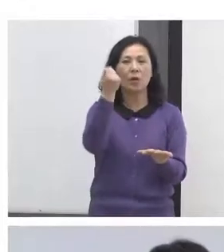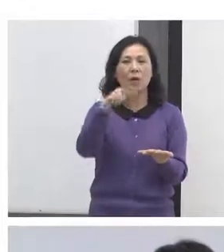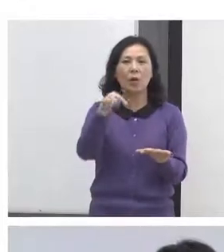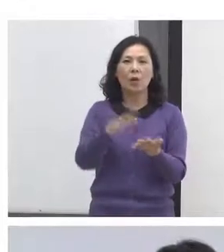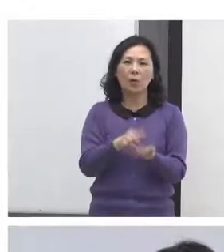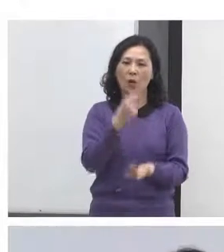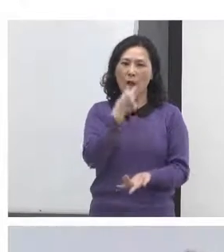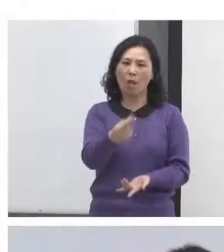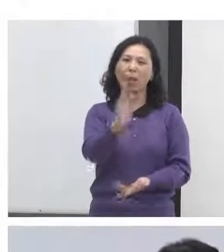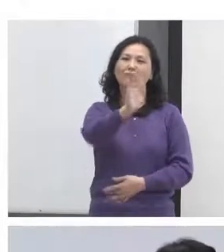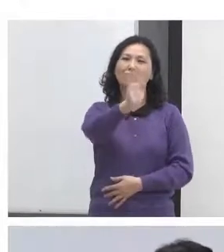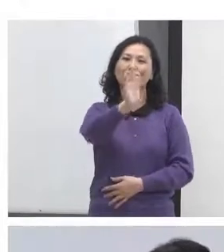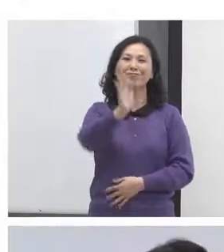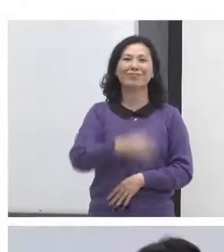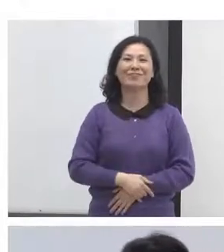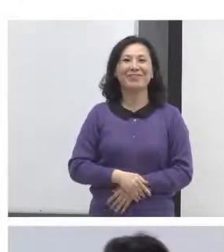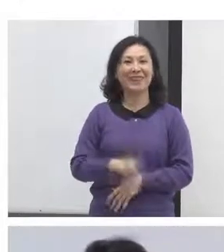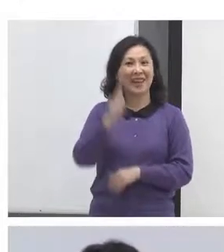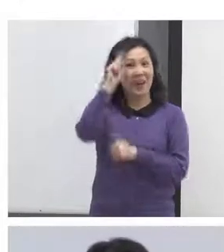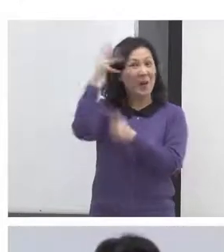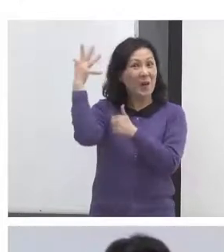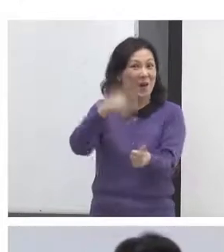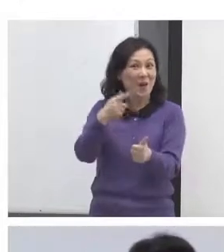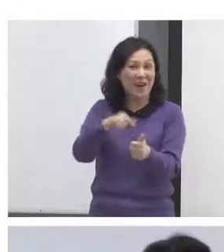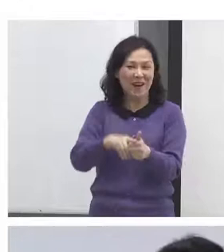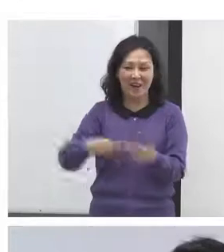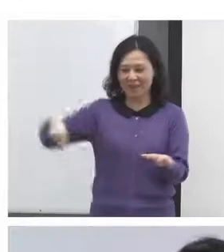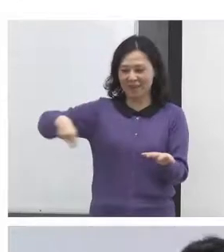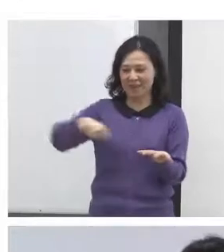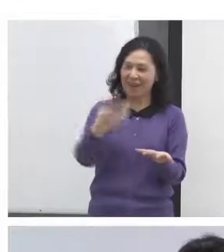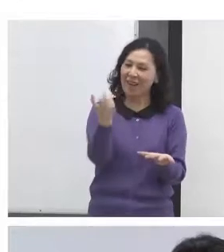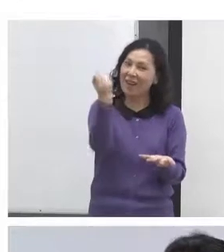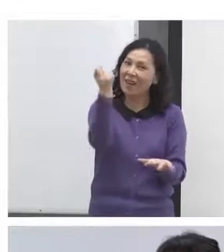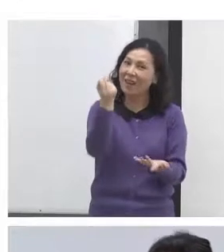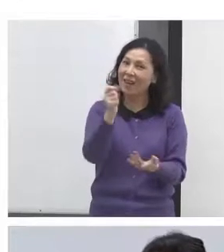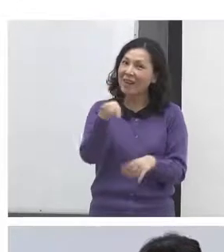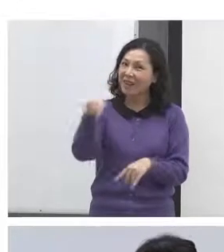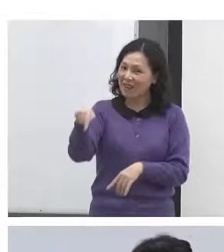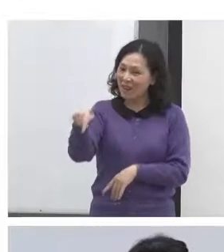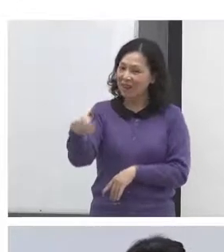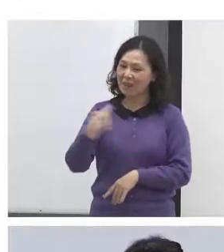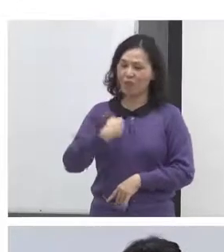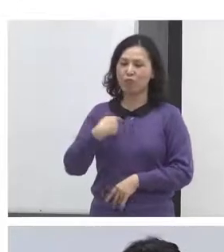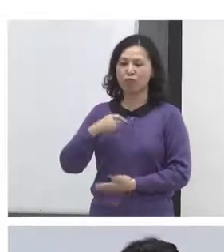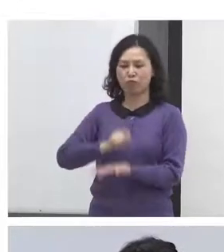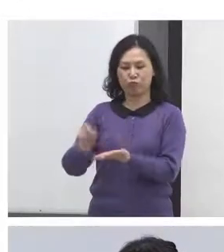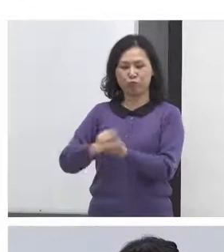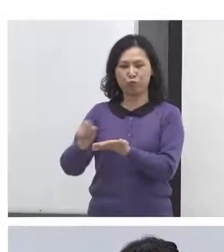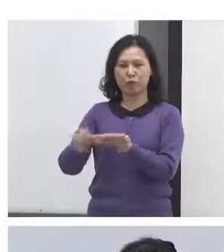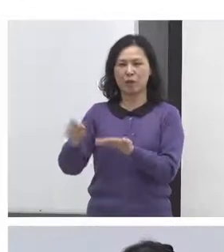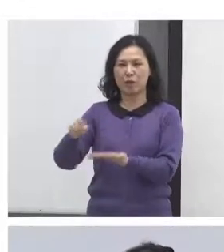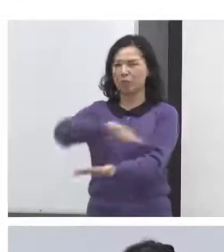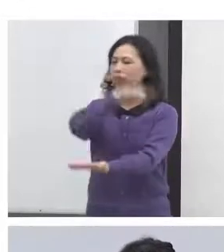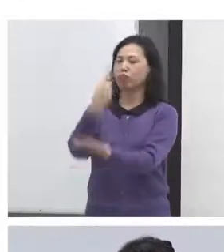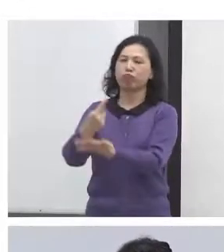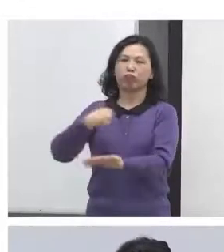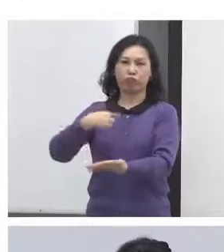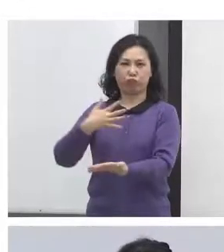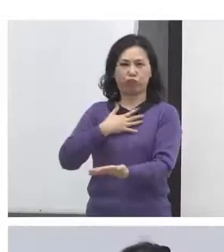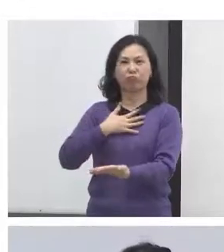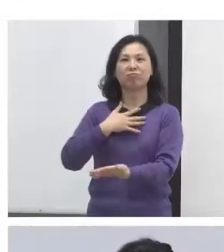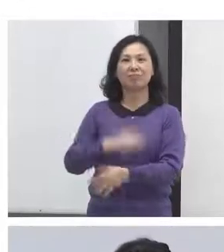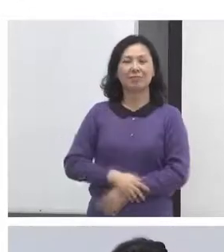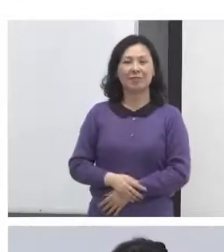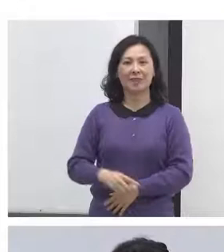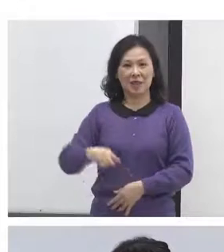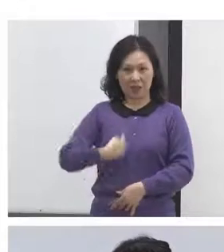是传统的著作权呢，传统的著作权就是说这个东西是我写的，所以全部东西都是我的，全部的资源就是只